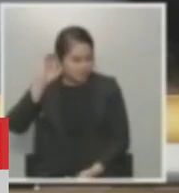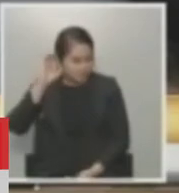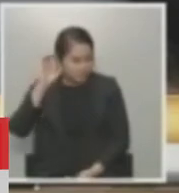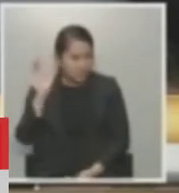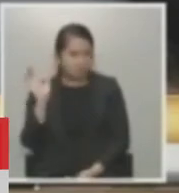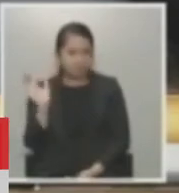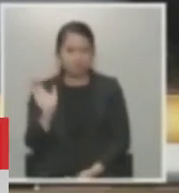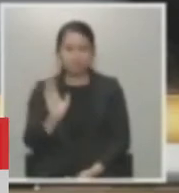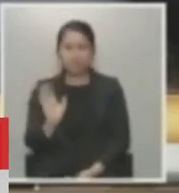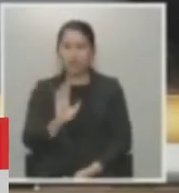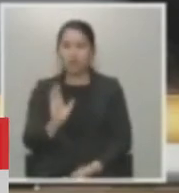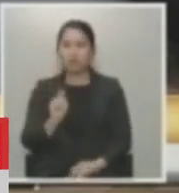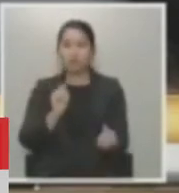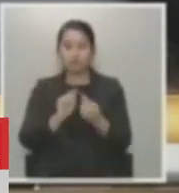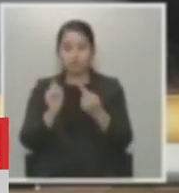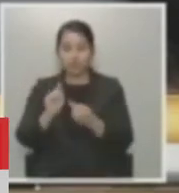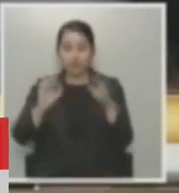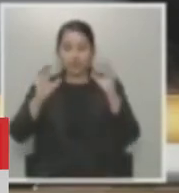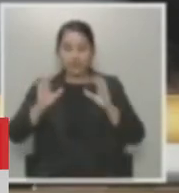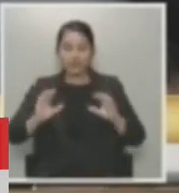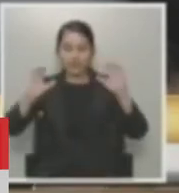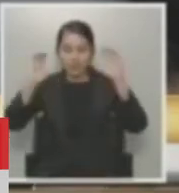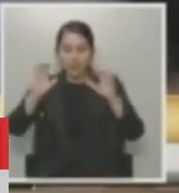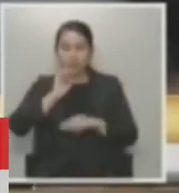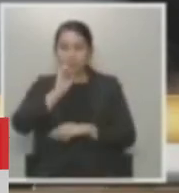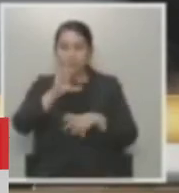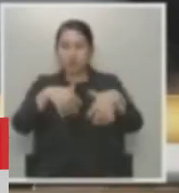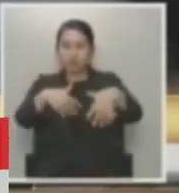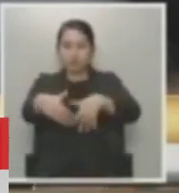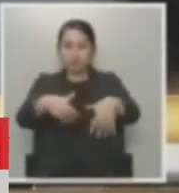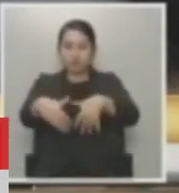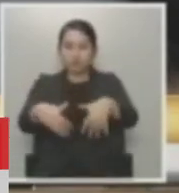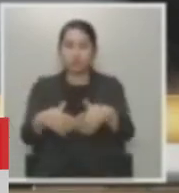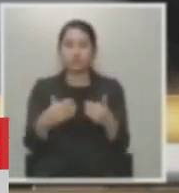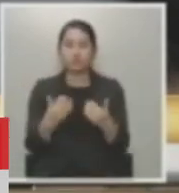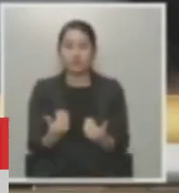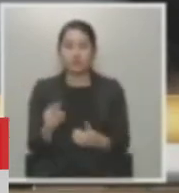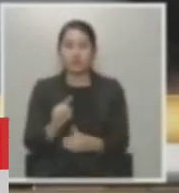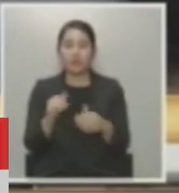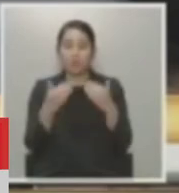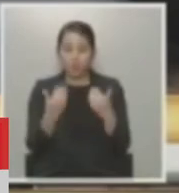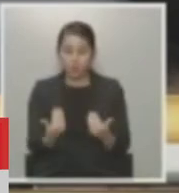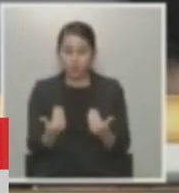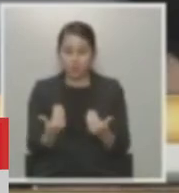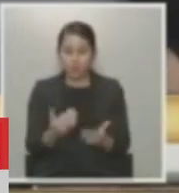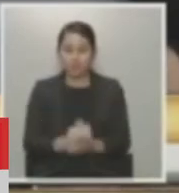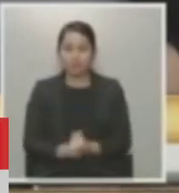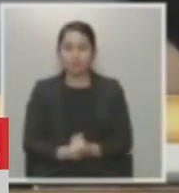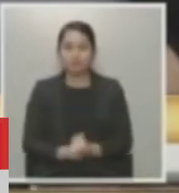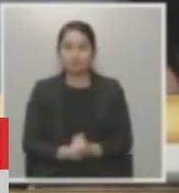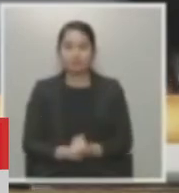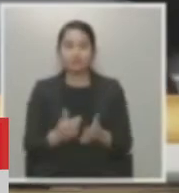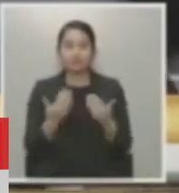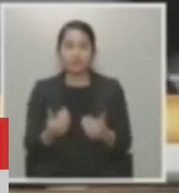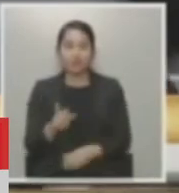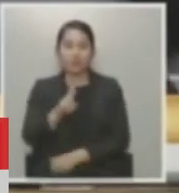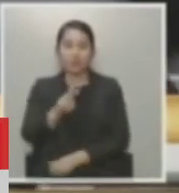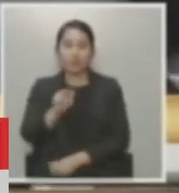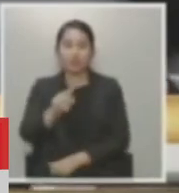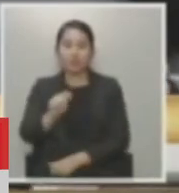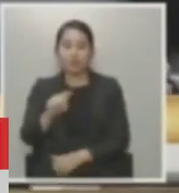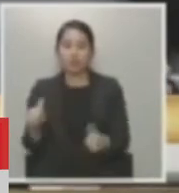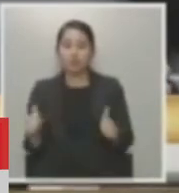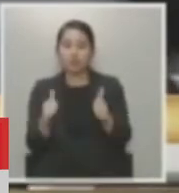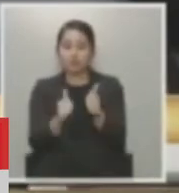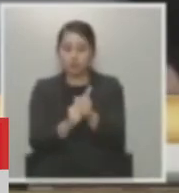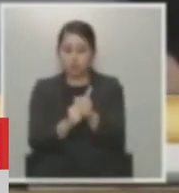ทางรัฐบาลได้บอกกับพี่น้องประชาชนวันนี้เองค่ะท่านประธานคะดิฉันได้ฟังทางท่านรัฐมนตรีช่วยท่